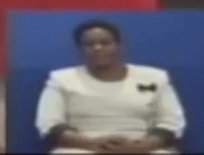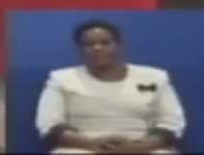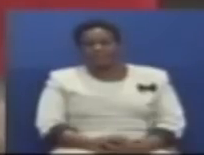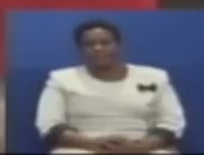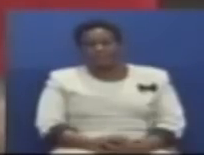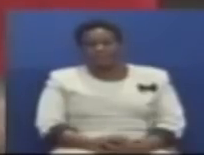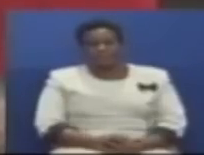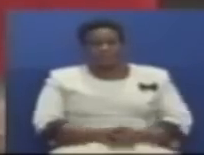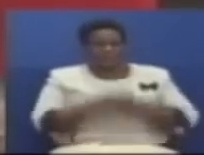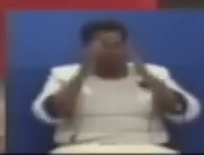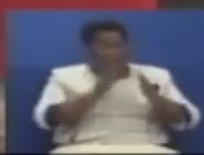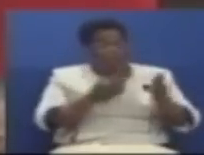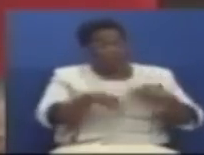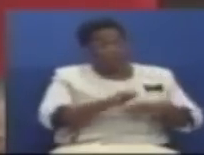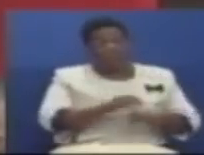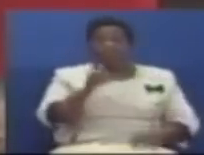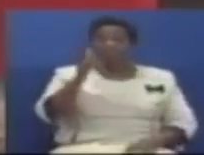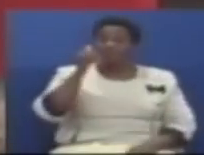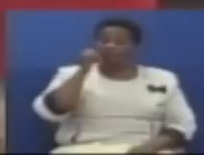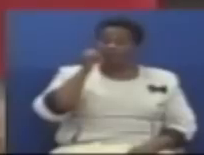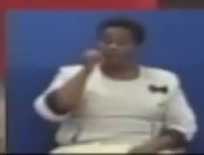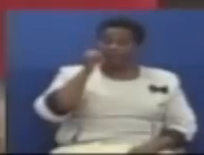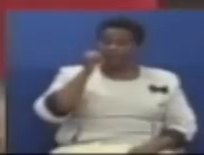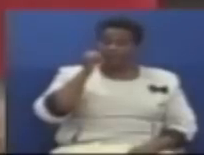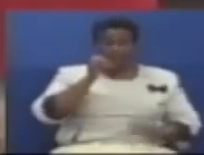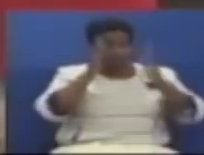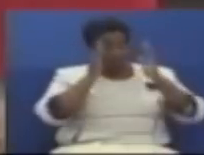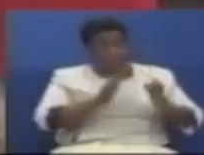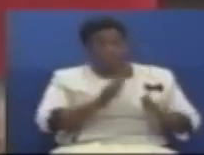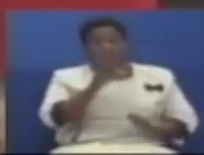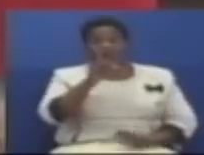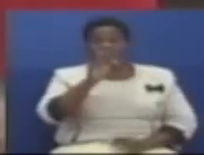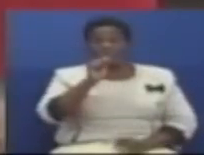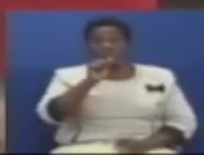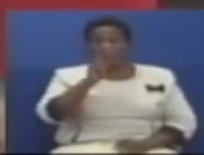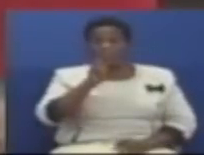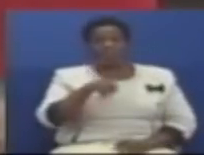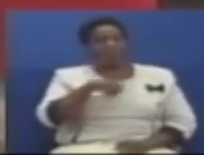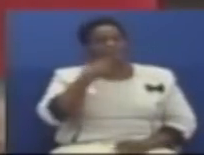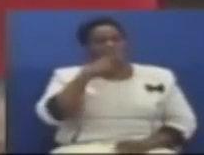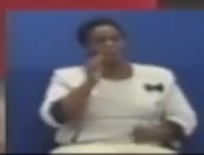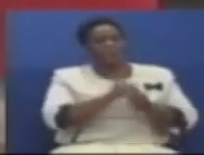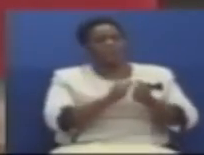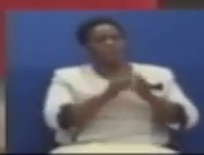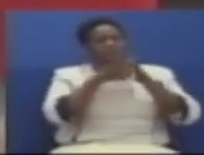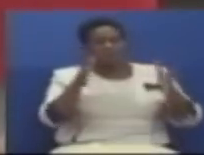jana Mheshimiwa Dau alisema jambo kubwa sana katika bunge hili.